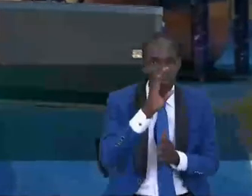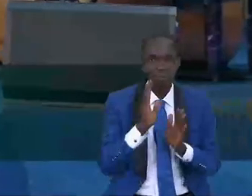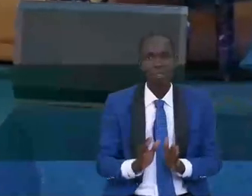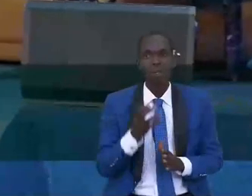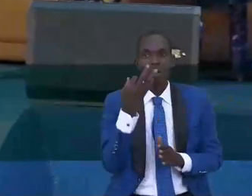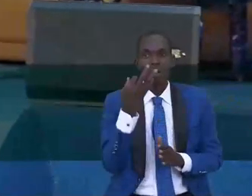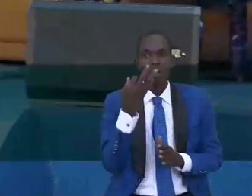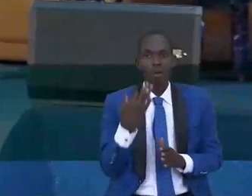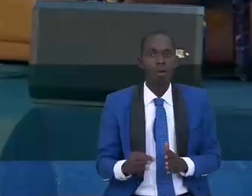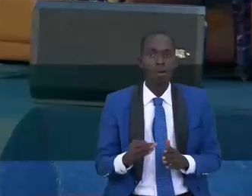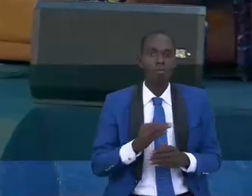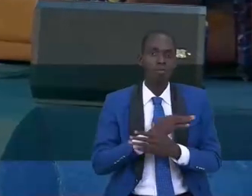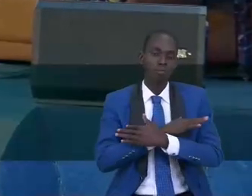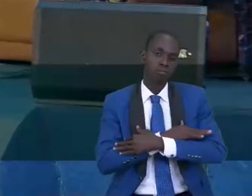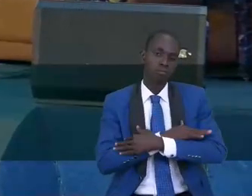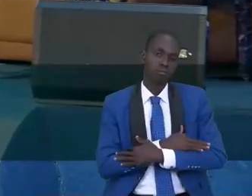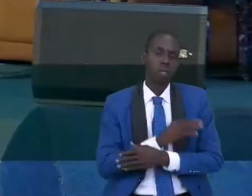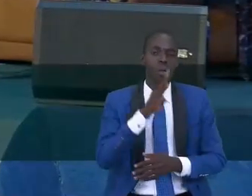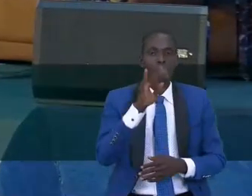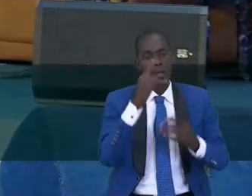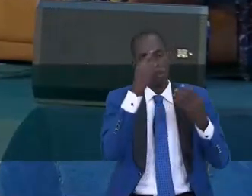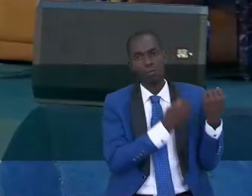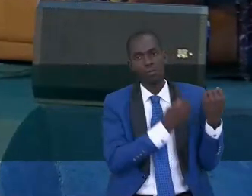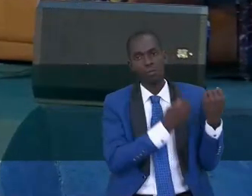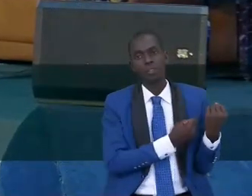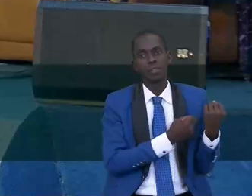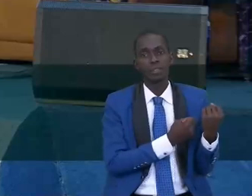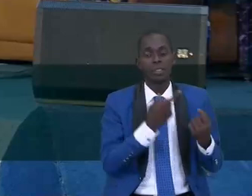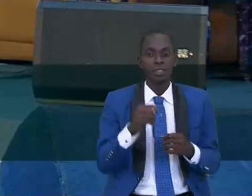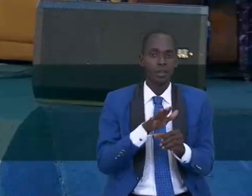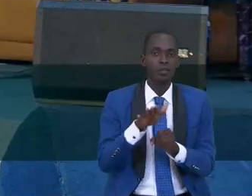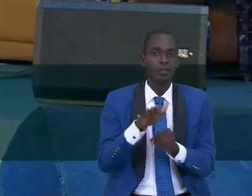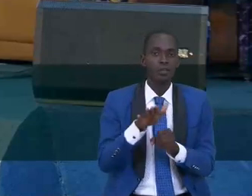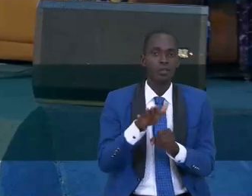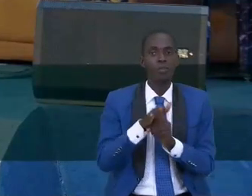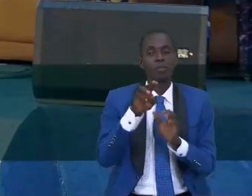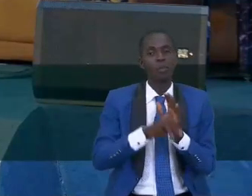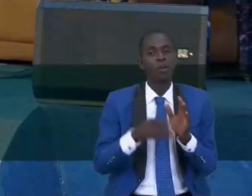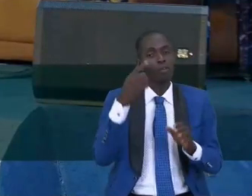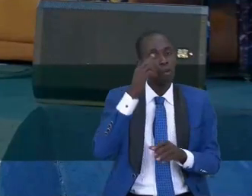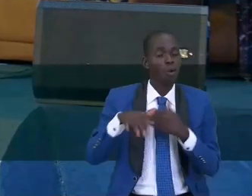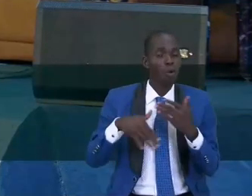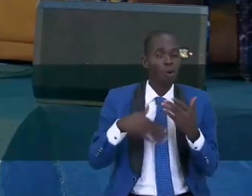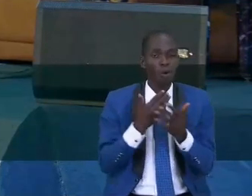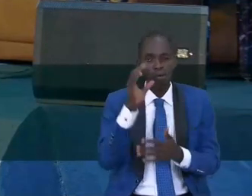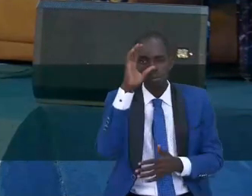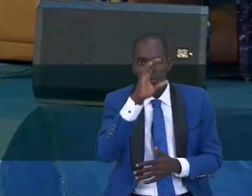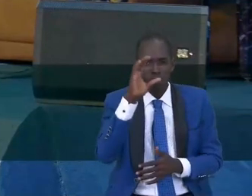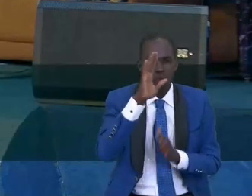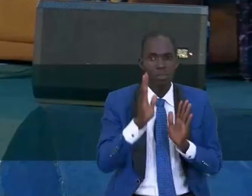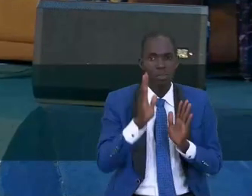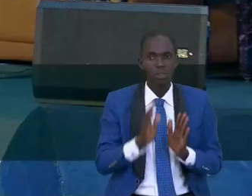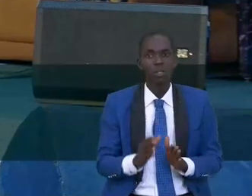qui cherchent le soulagement par la foi. L'accomplissement pour tous ceux qui